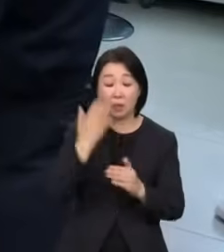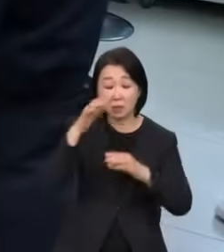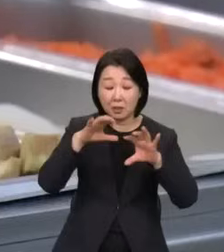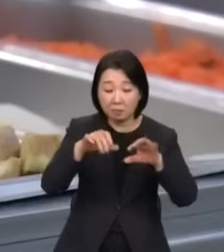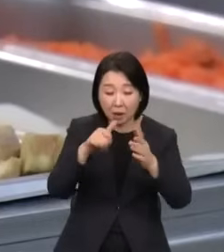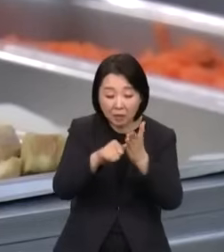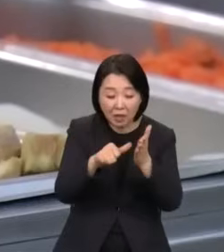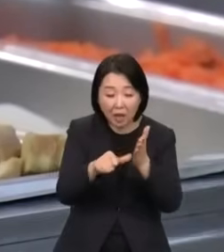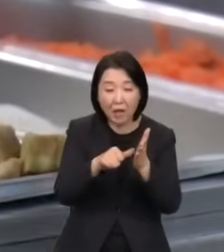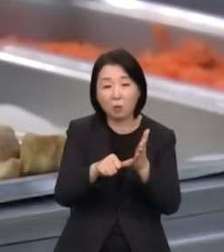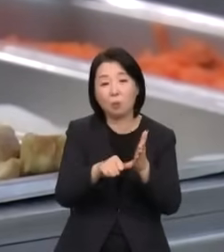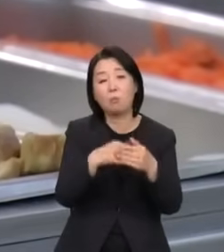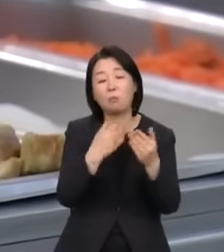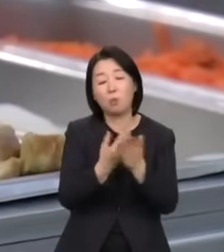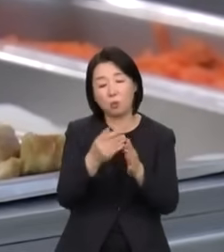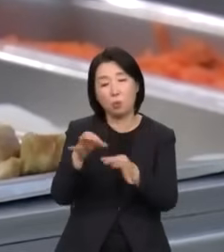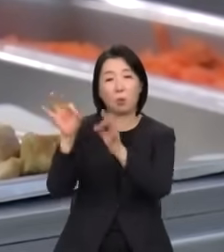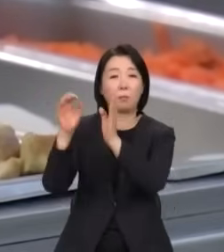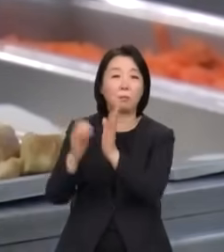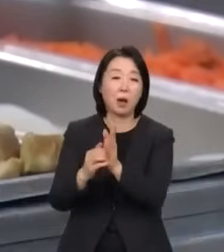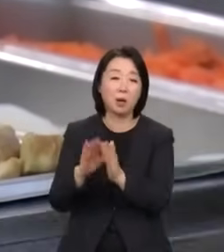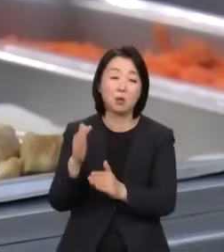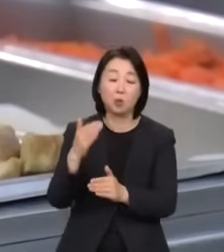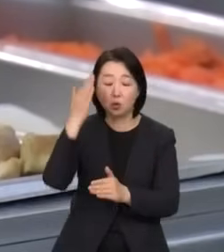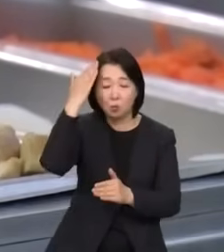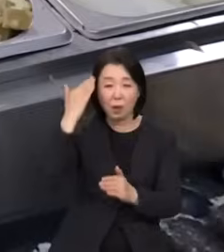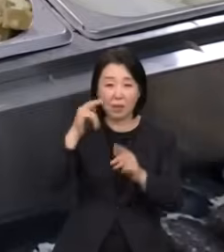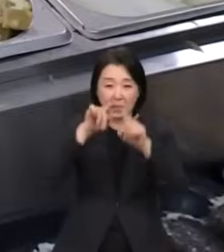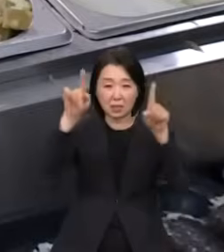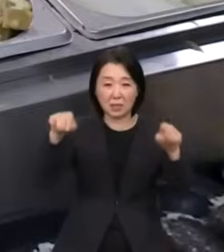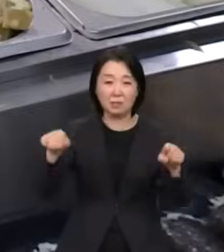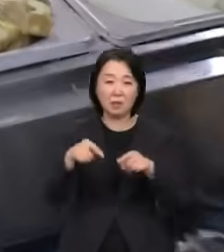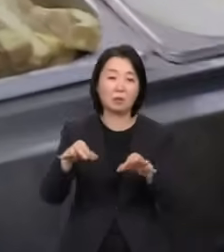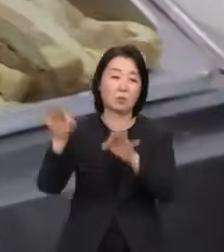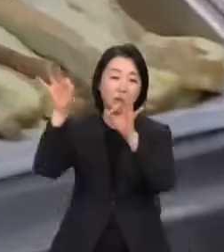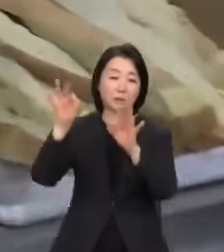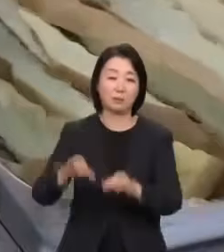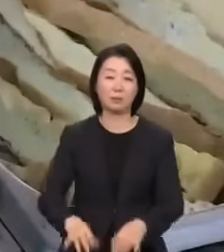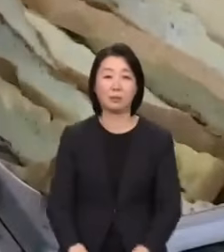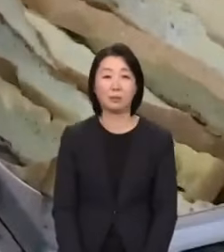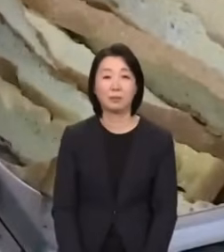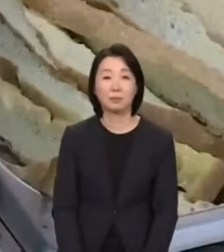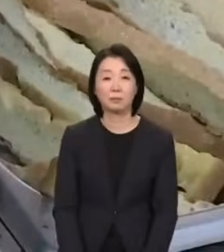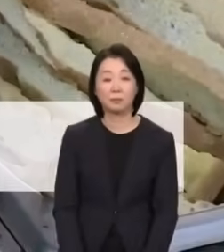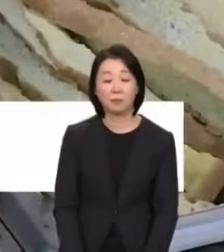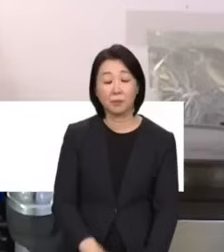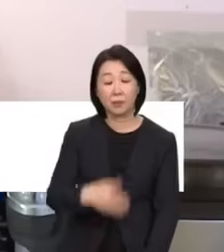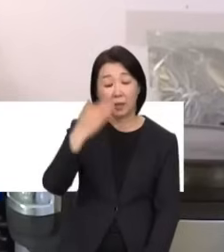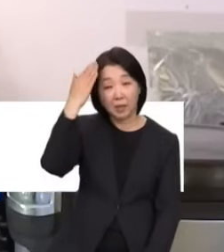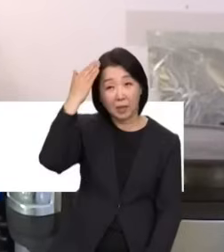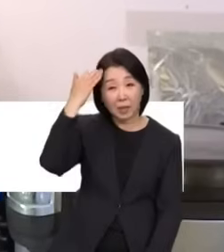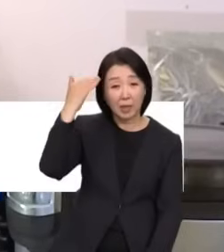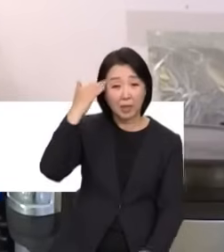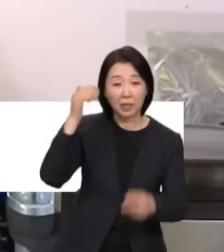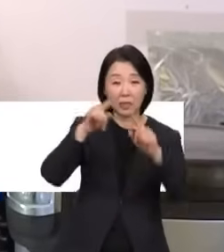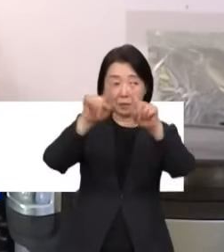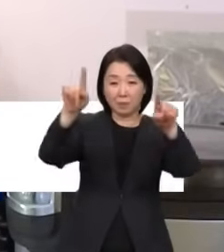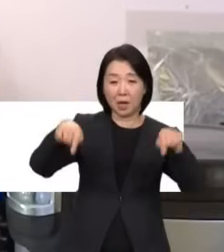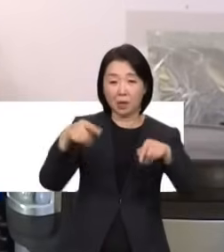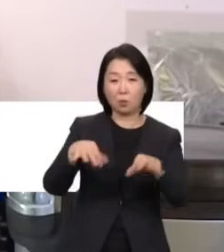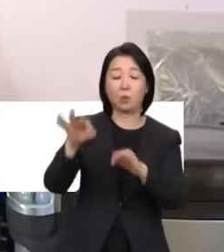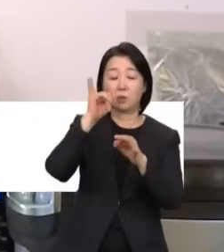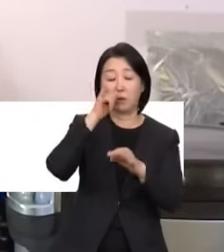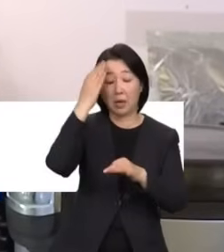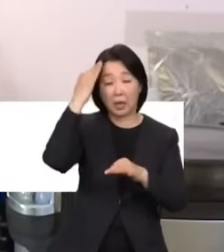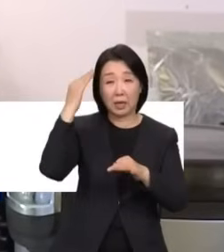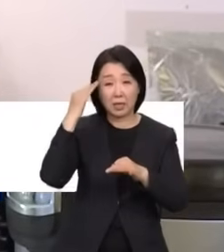들어가는 재료값이 잇따라 오르더니 최근엔 김 가격까지 올라섭니다. 김값 외에도 많이 올랐지만 특히